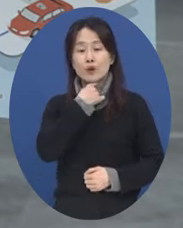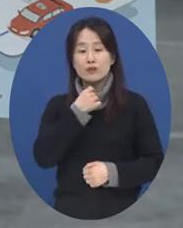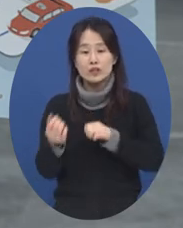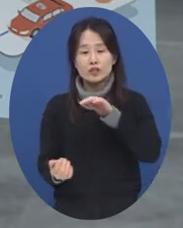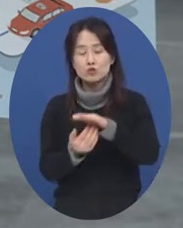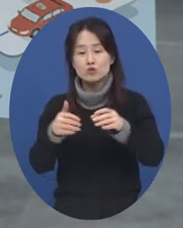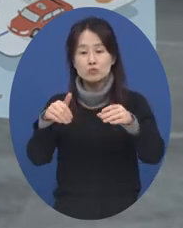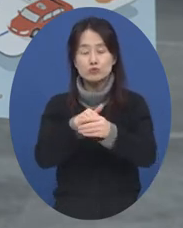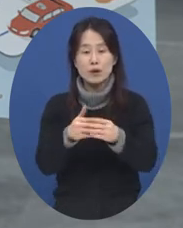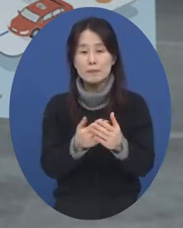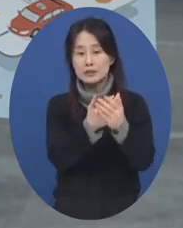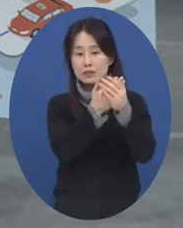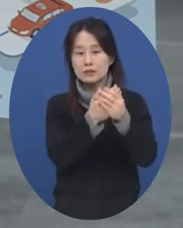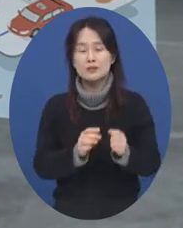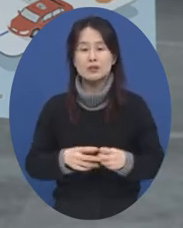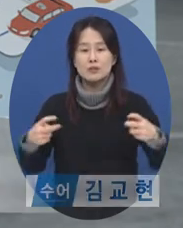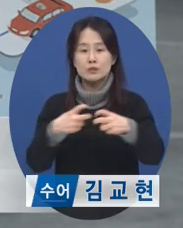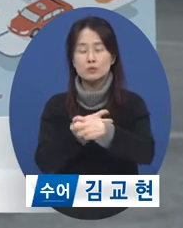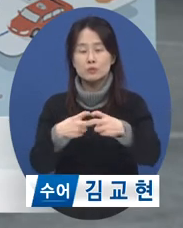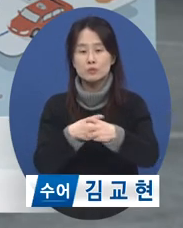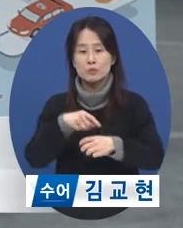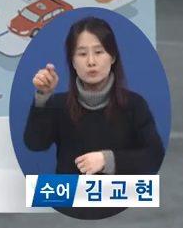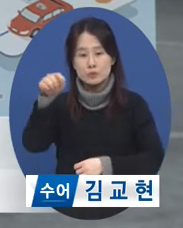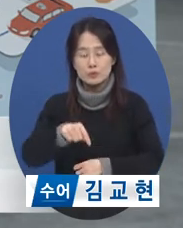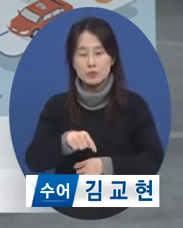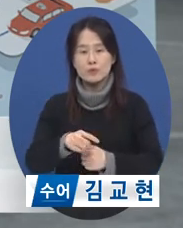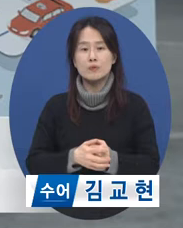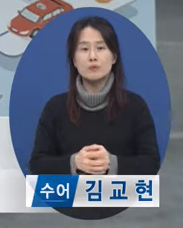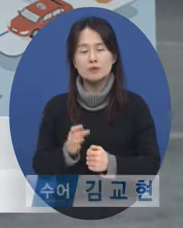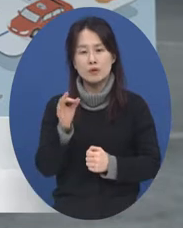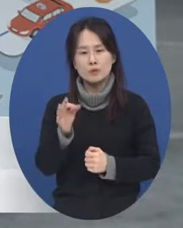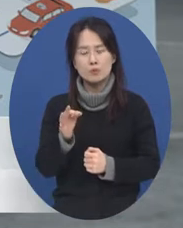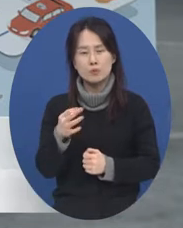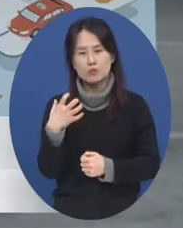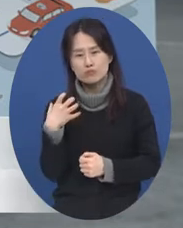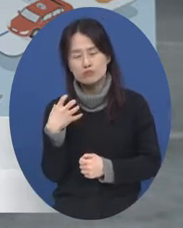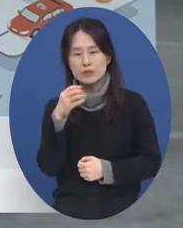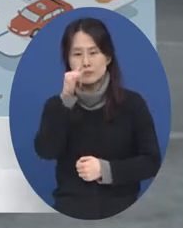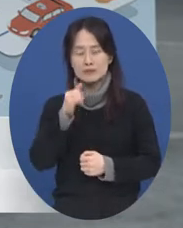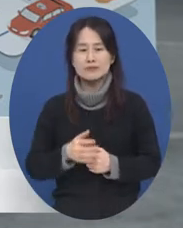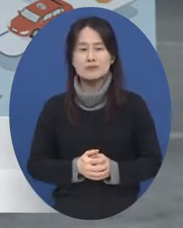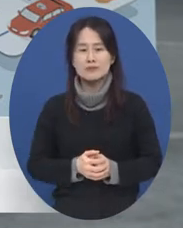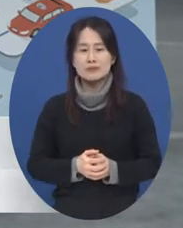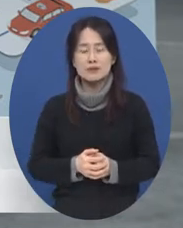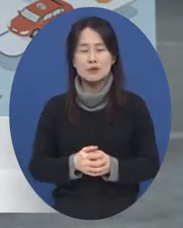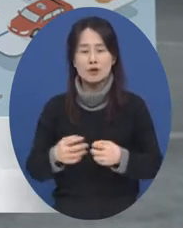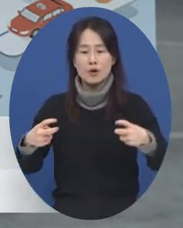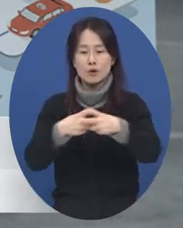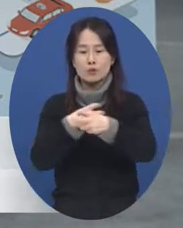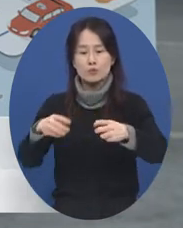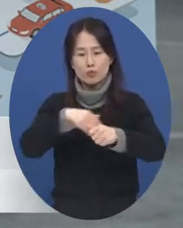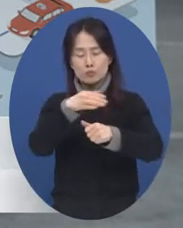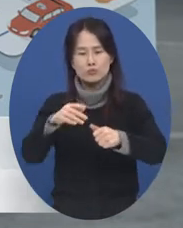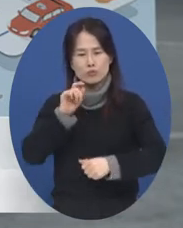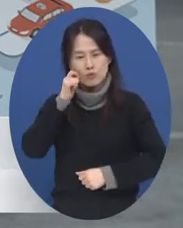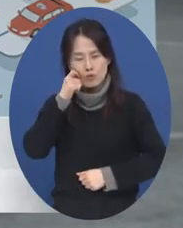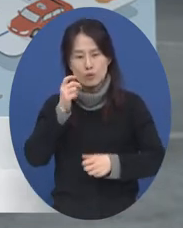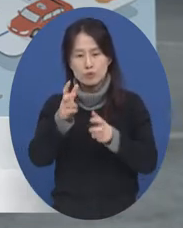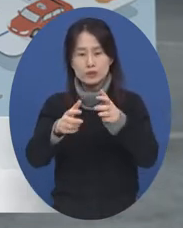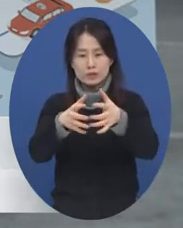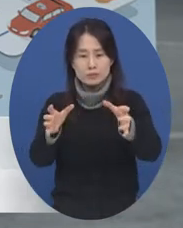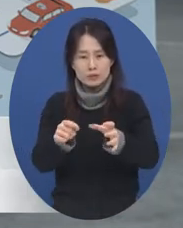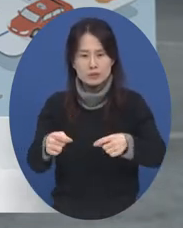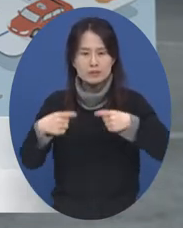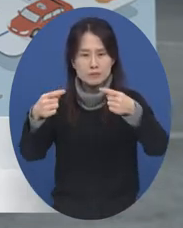워라밸 문화가 정착되면서 통근 시간과 비용도 일자리 선택의 중요한 요소가 됐는데요. 때문에 교통 여건이 열악한